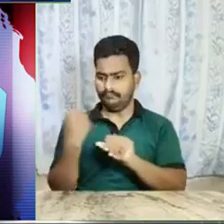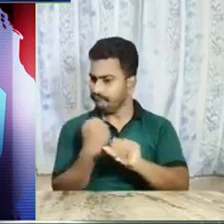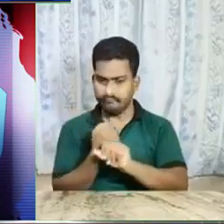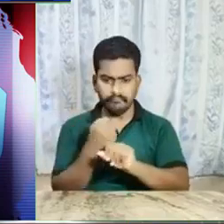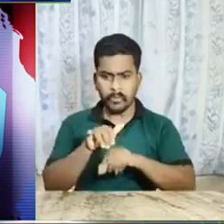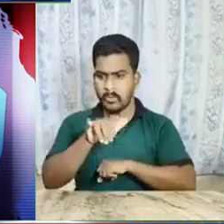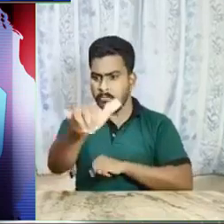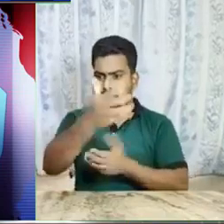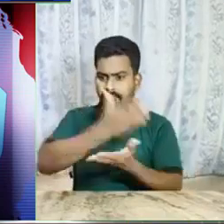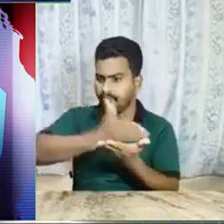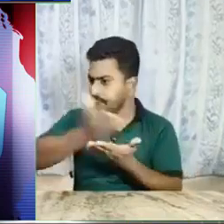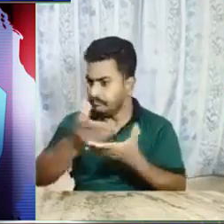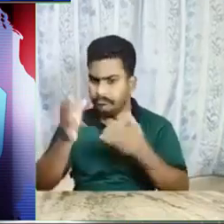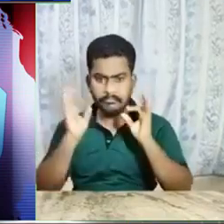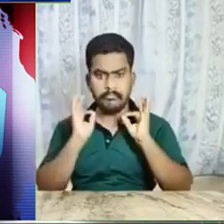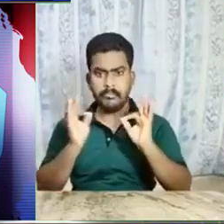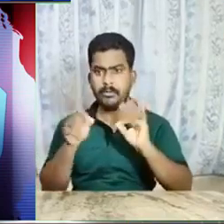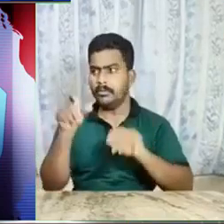കേരളം